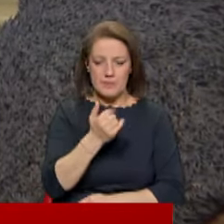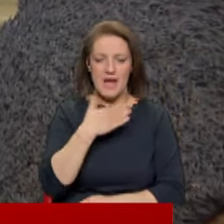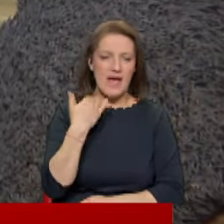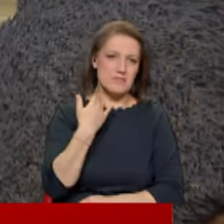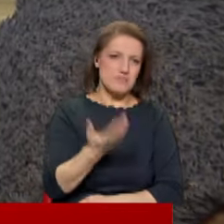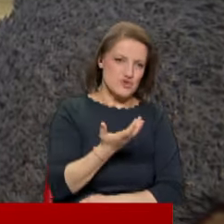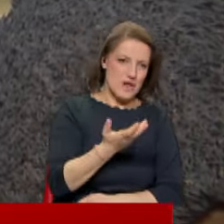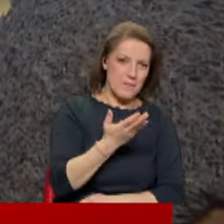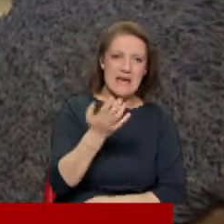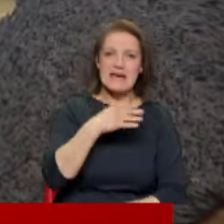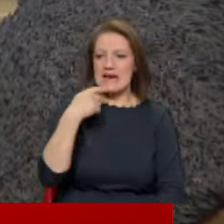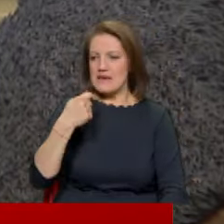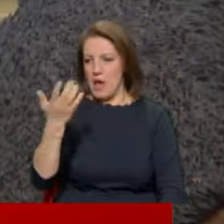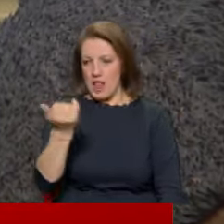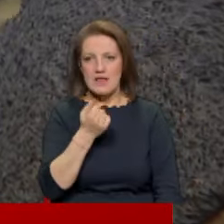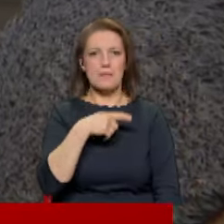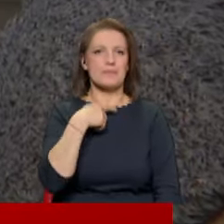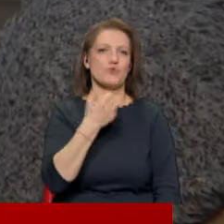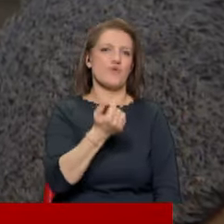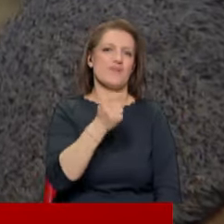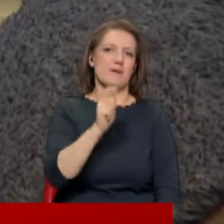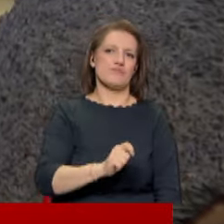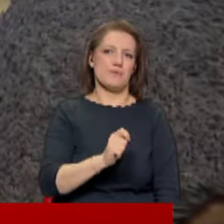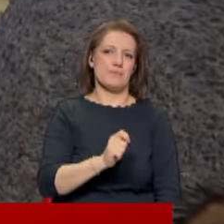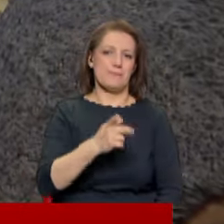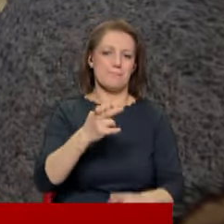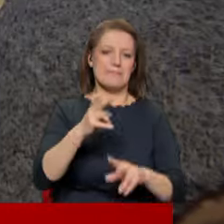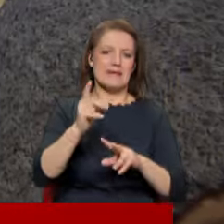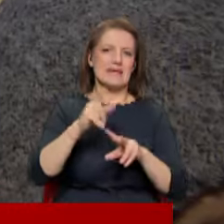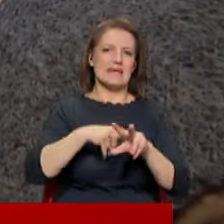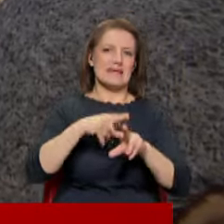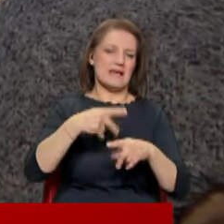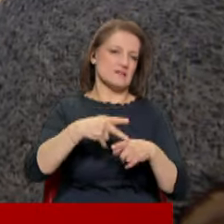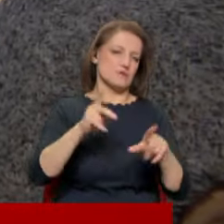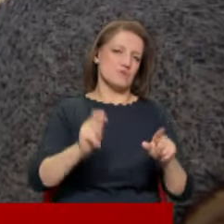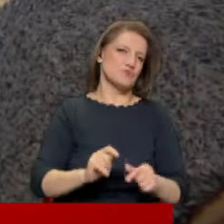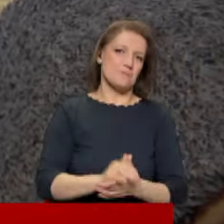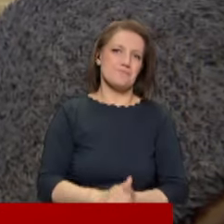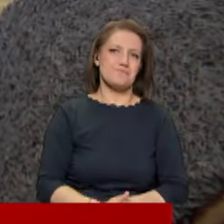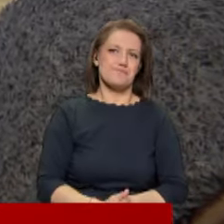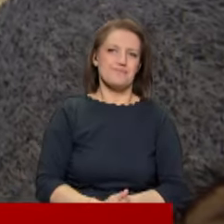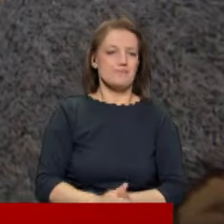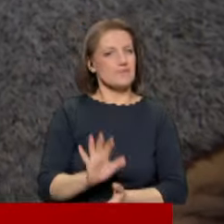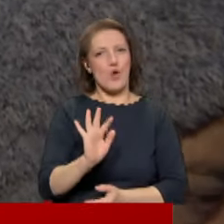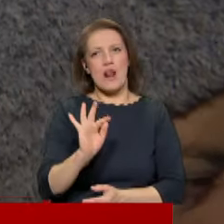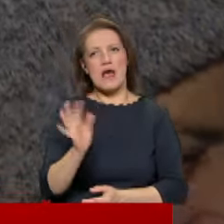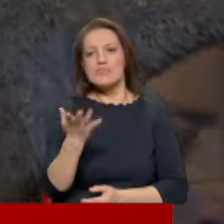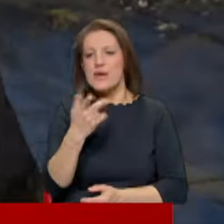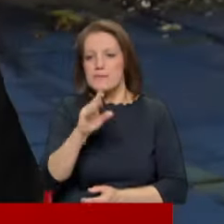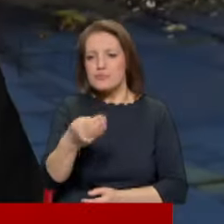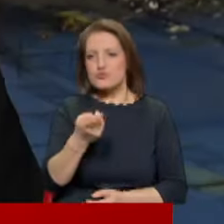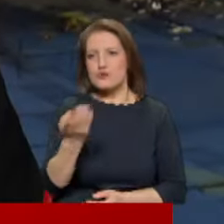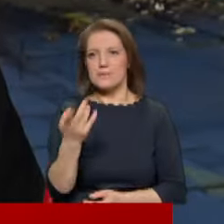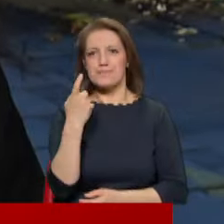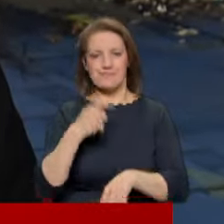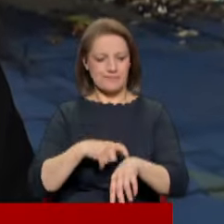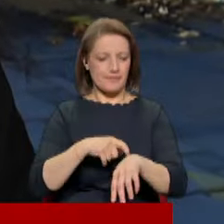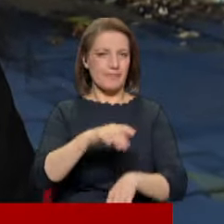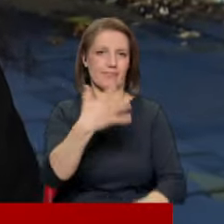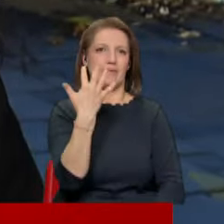Kıyma alırsak köfte yapacağız. Akşama piyaz istedili çocuklar. Piyaz yapacağım. Öyle ne bulursak. Saatler